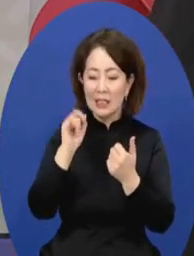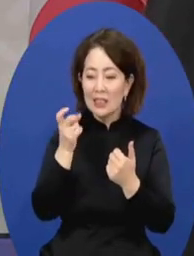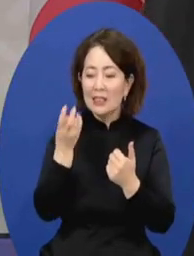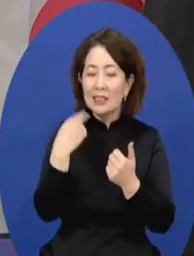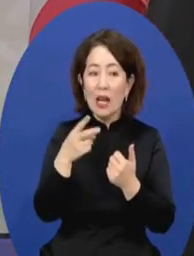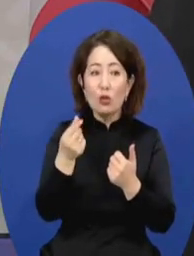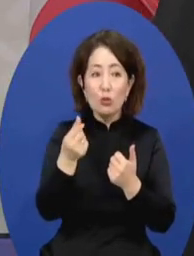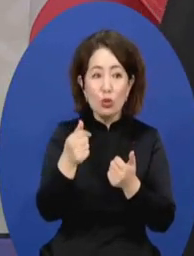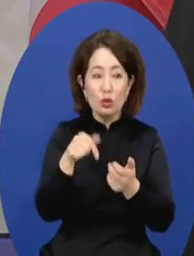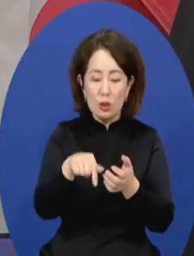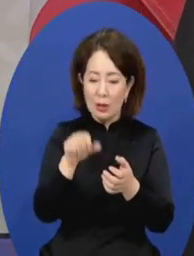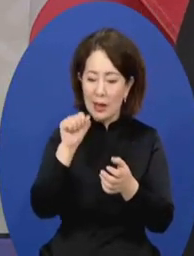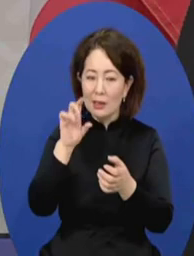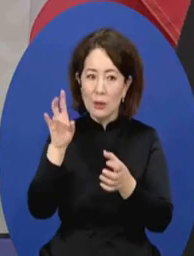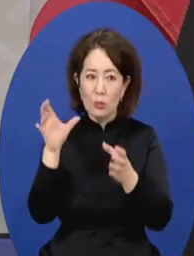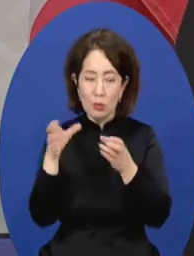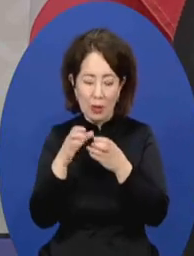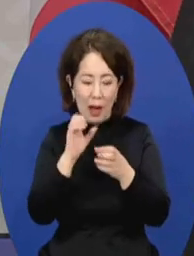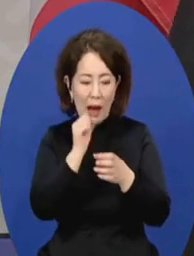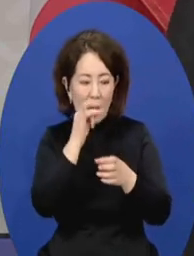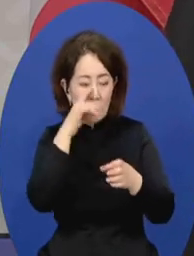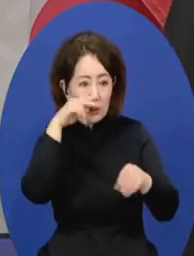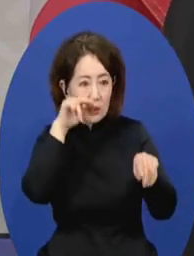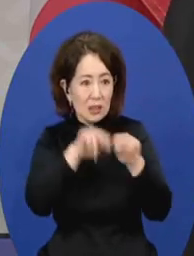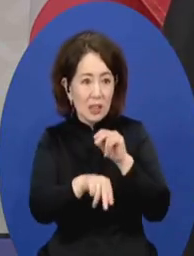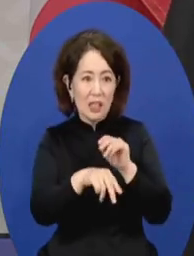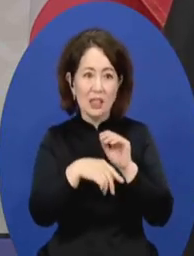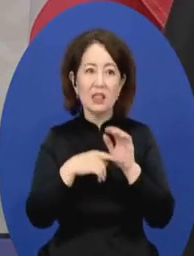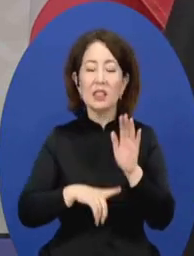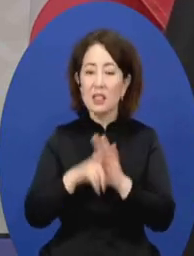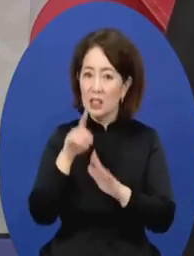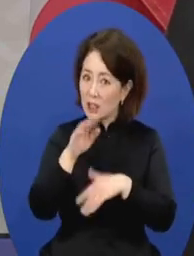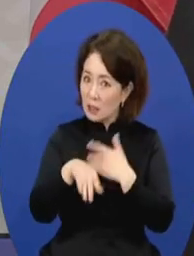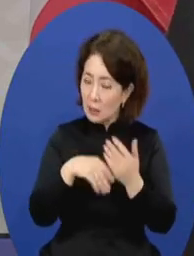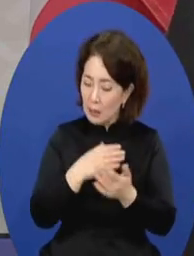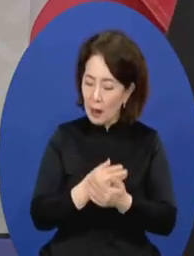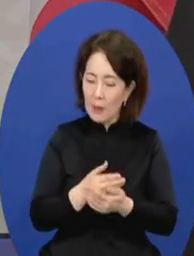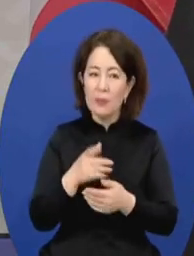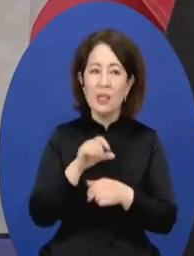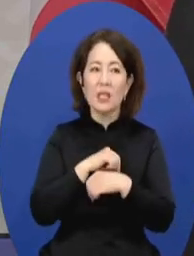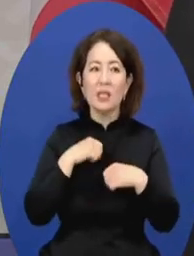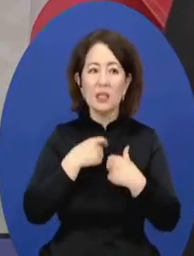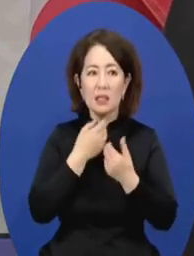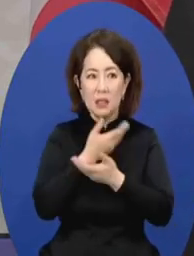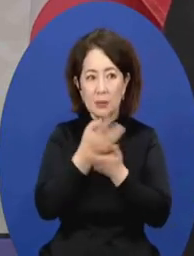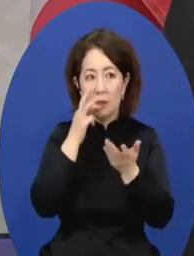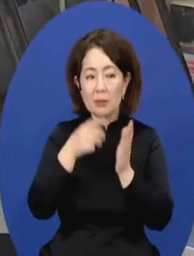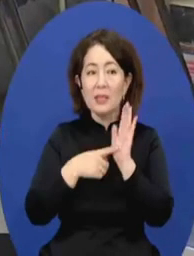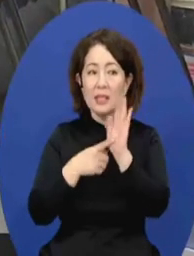төгөргөд ардчлан намын бүлэг аудит оруулж шалгалт хийж эхэлсэн байгаа. Энийг ард